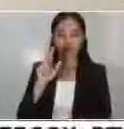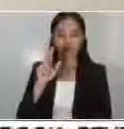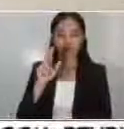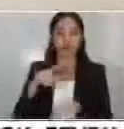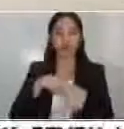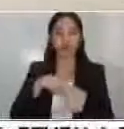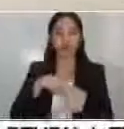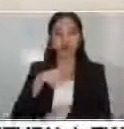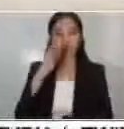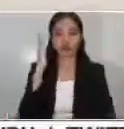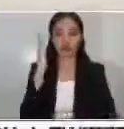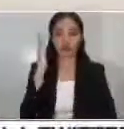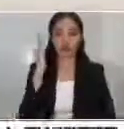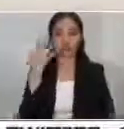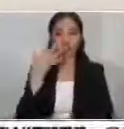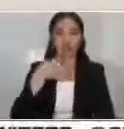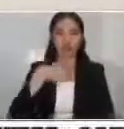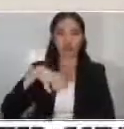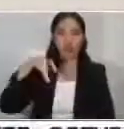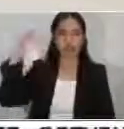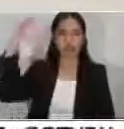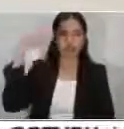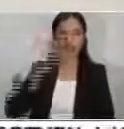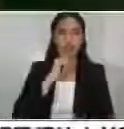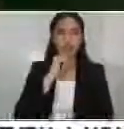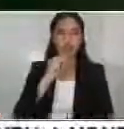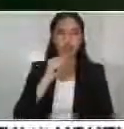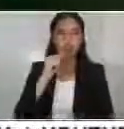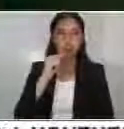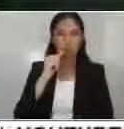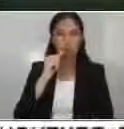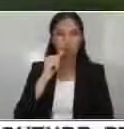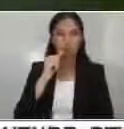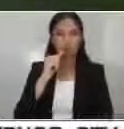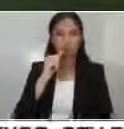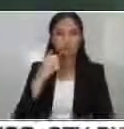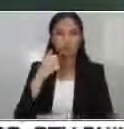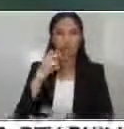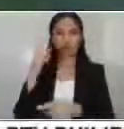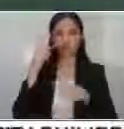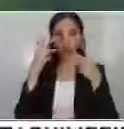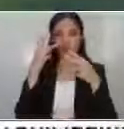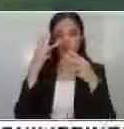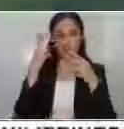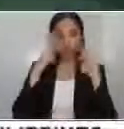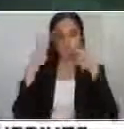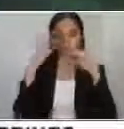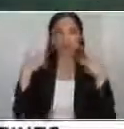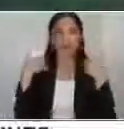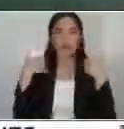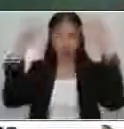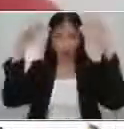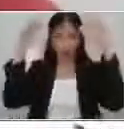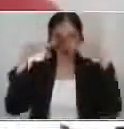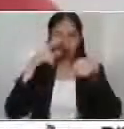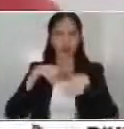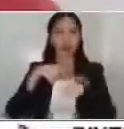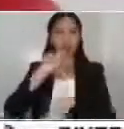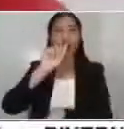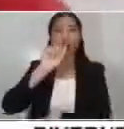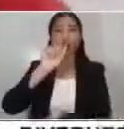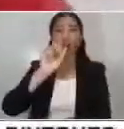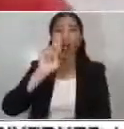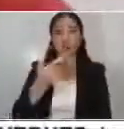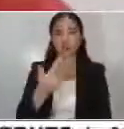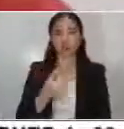showbiz bilang isang OJT at production assistant. Sa panayam ng TalkBiz kay Bayani sa virtual welcome home press con